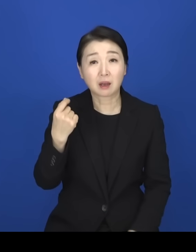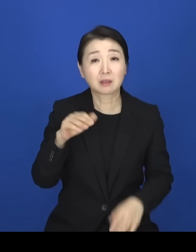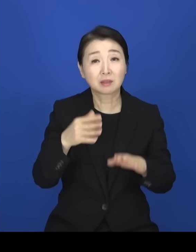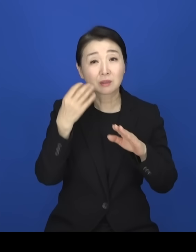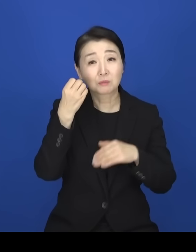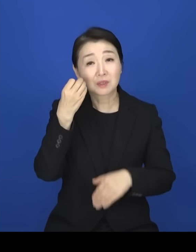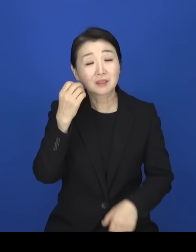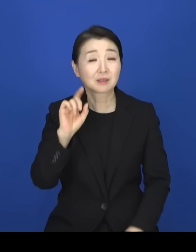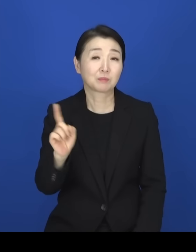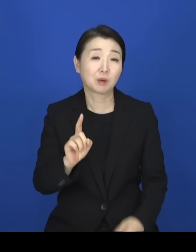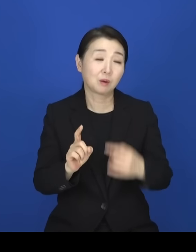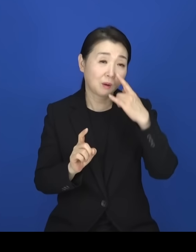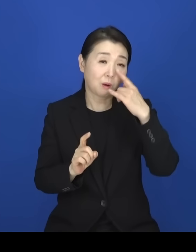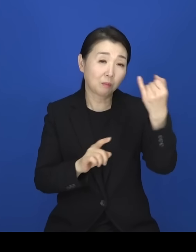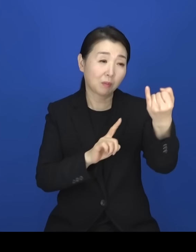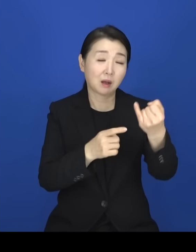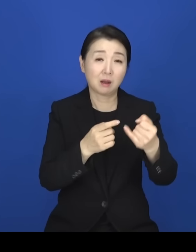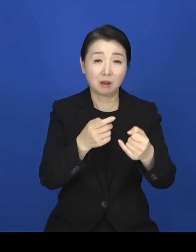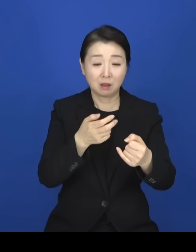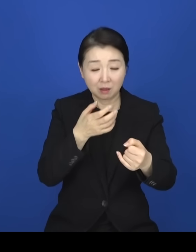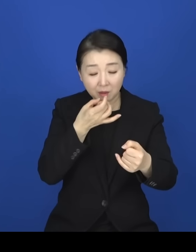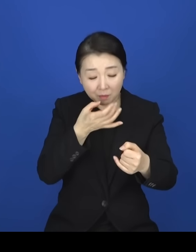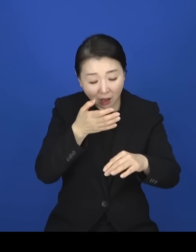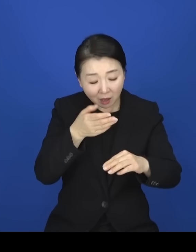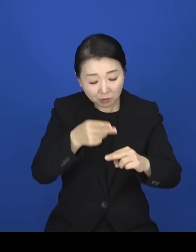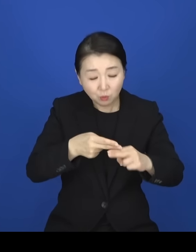게 어머니가 그 와중에 밥도 해주시고